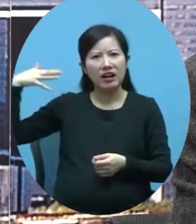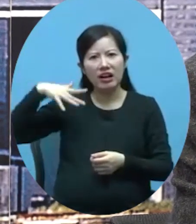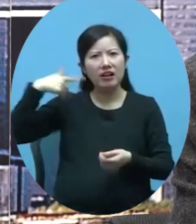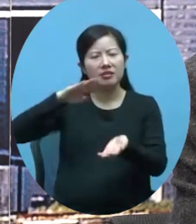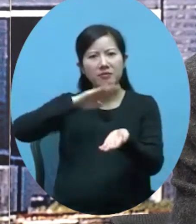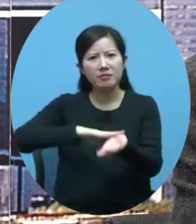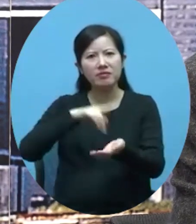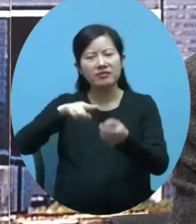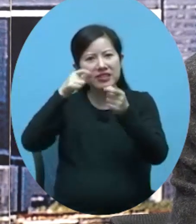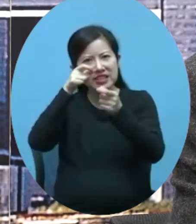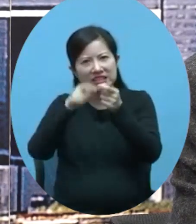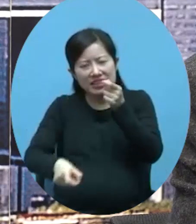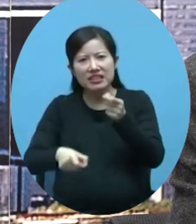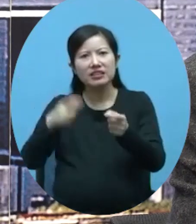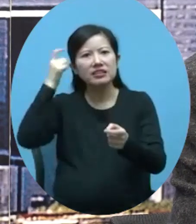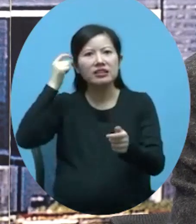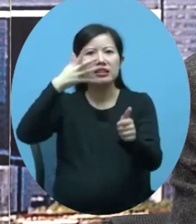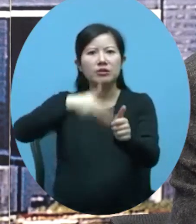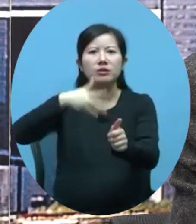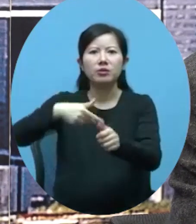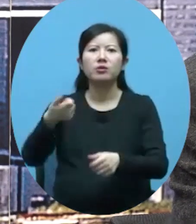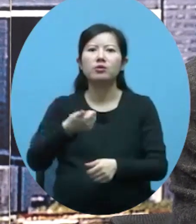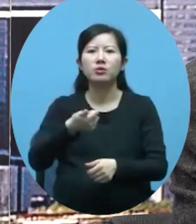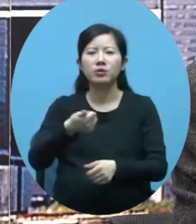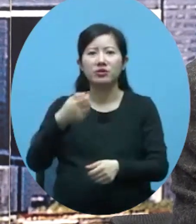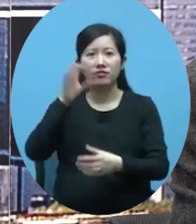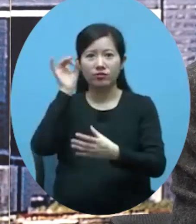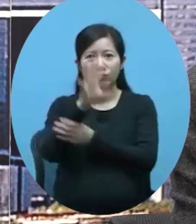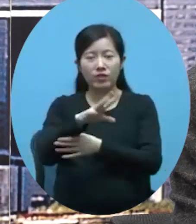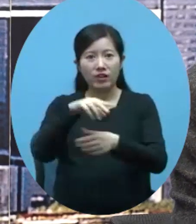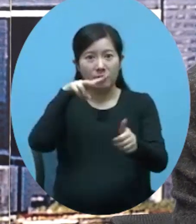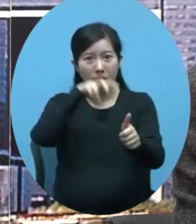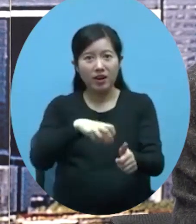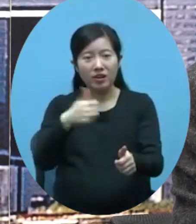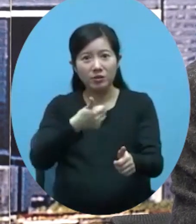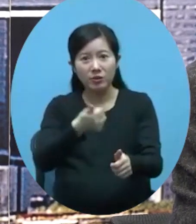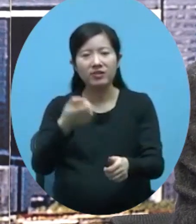也都可以帮助到早发现早诊治这个目标